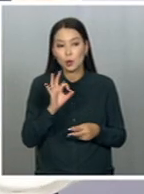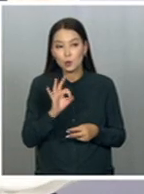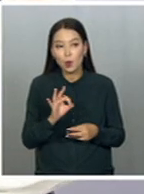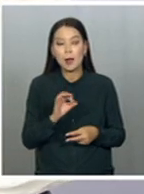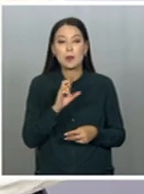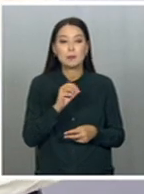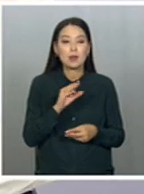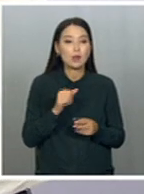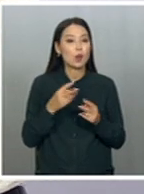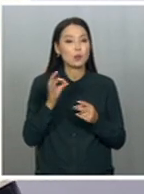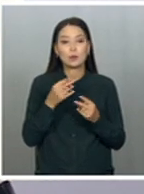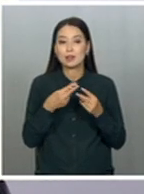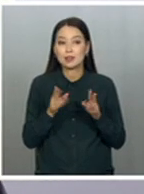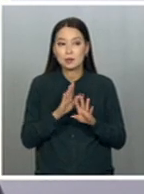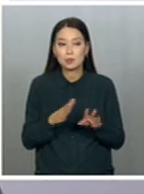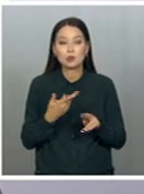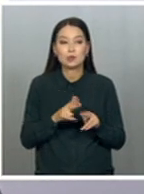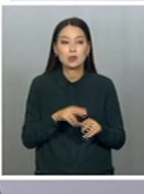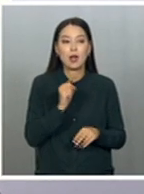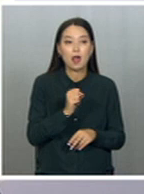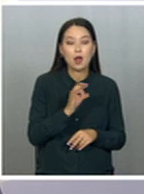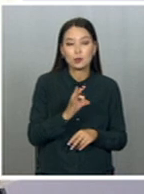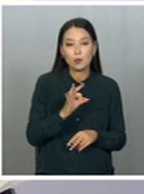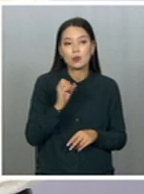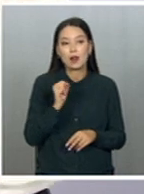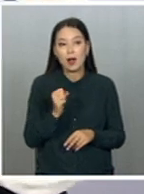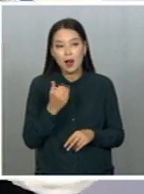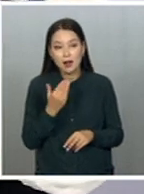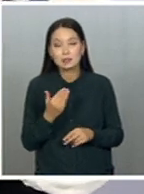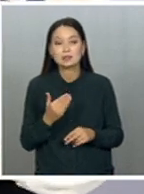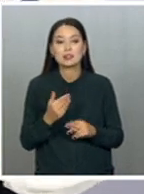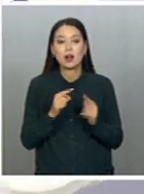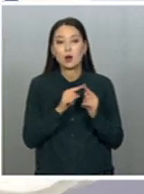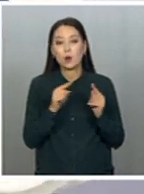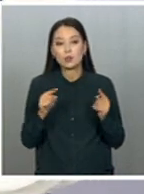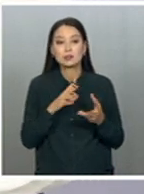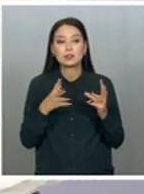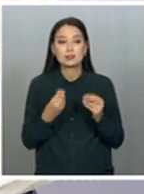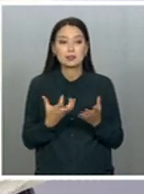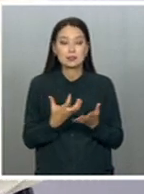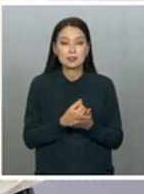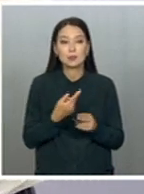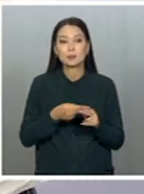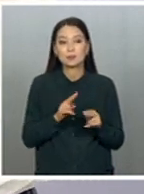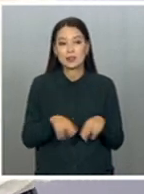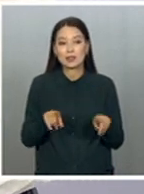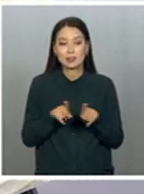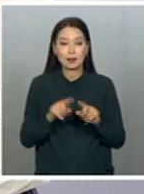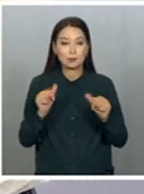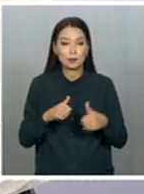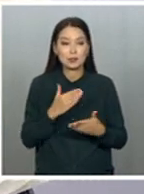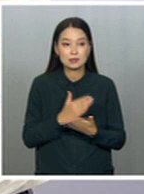болу керек. Демек, A0, A векторының координаттарын тапса, ол келесі түрде болады. Яғни,